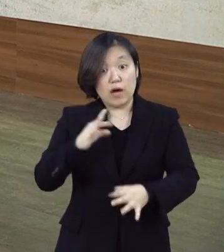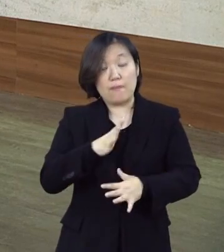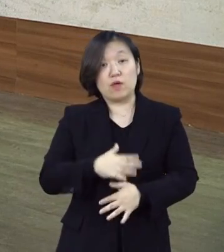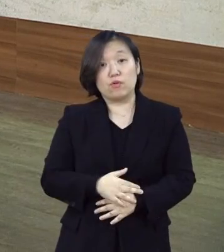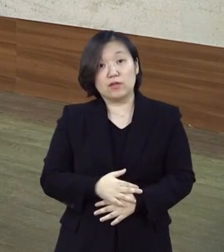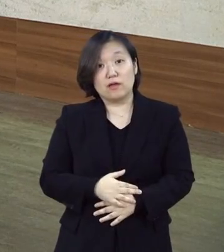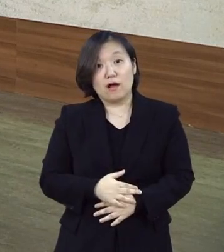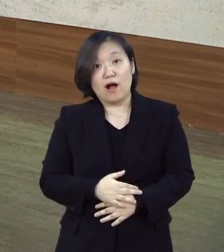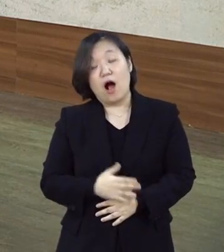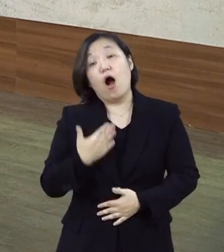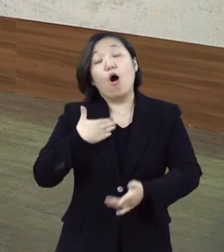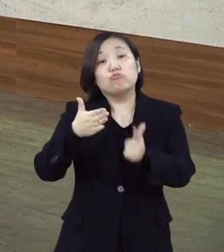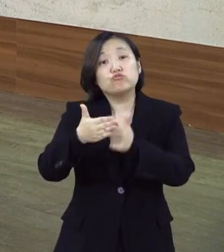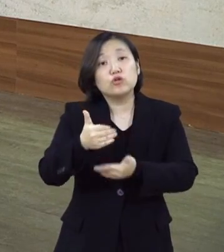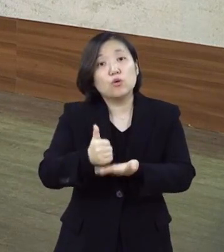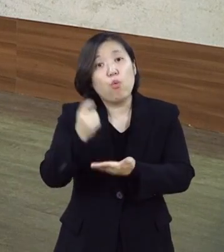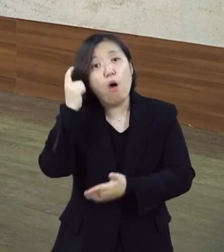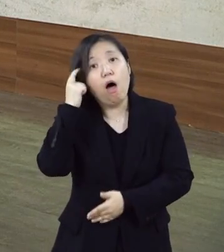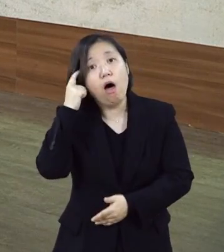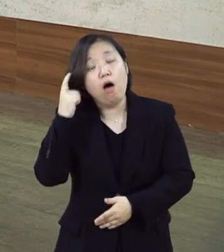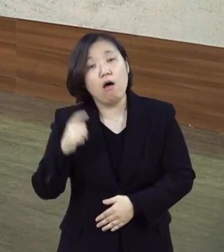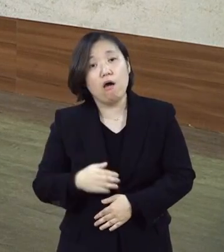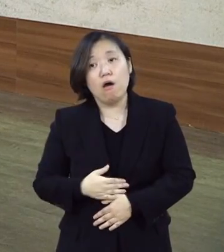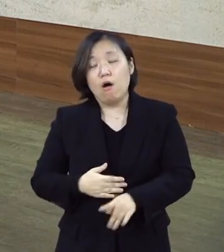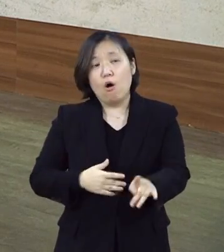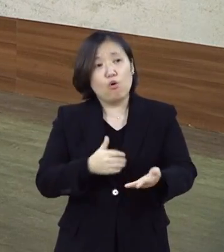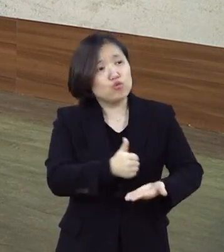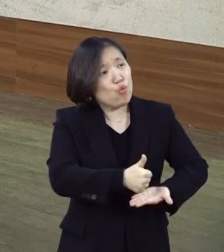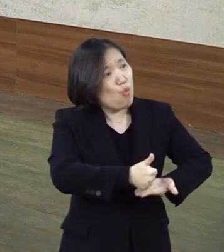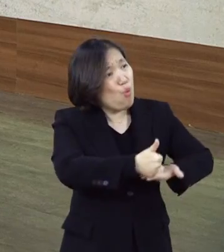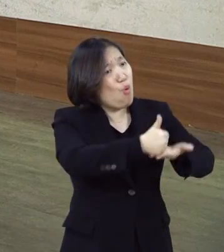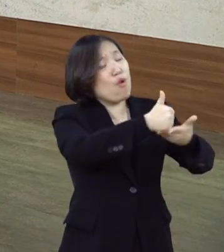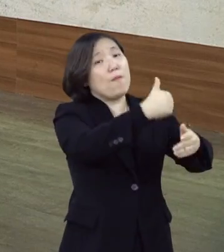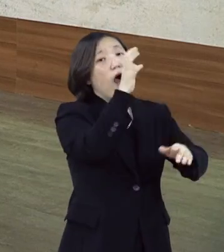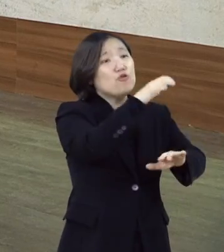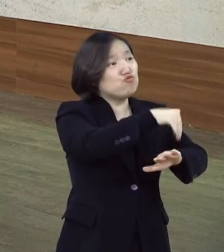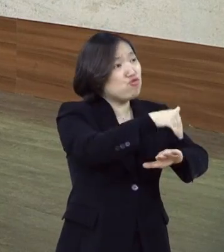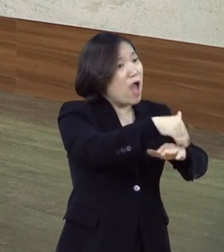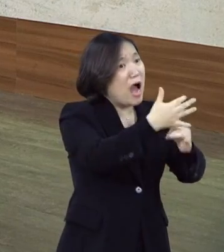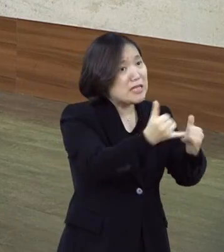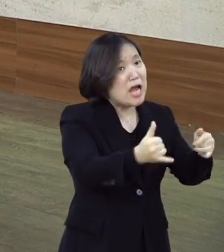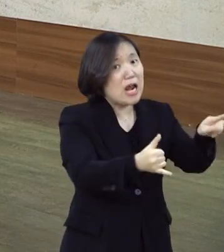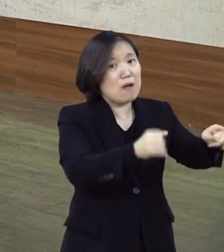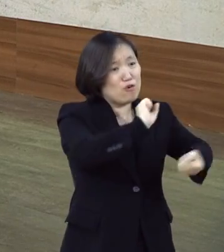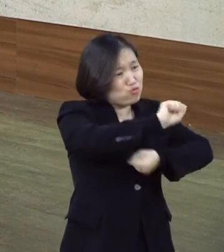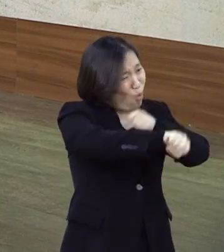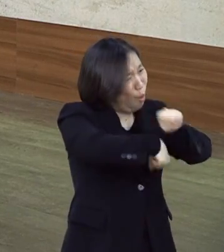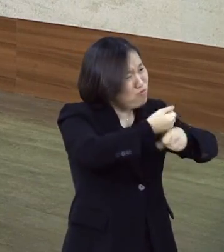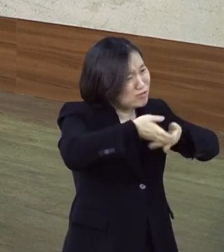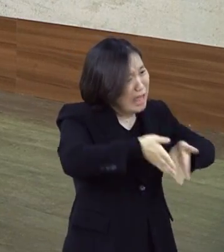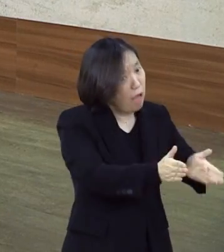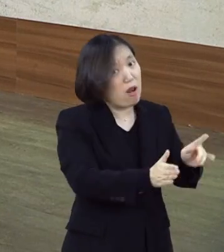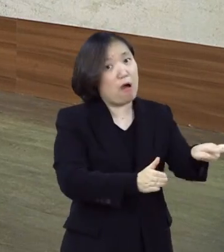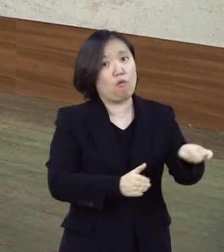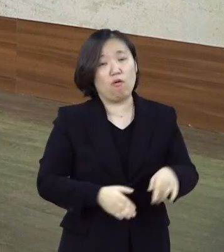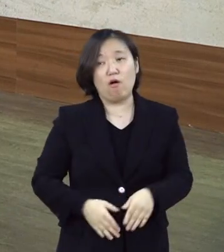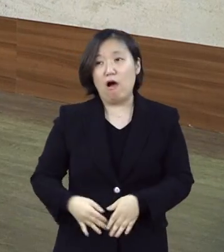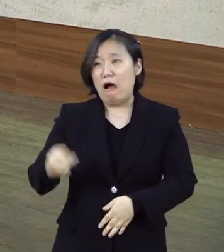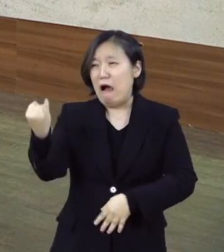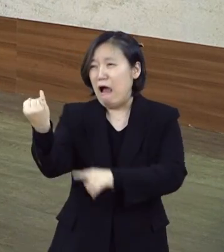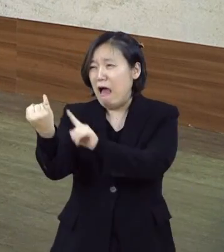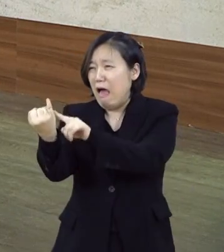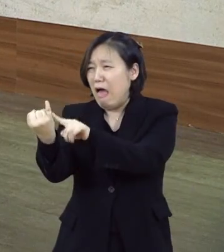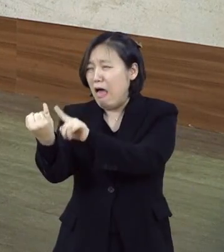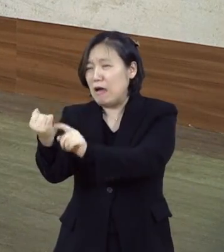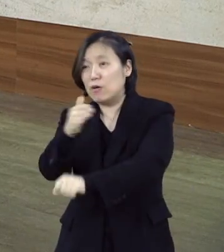부처님, 아니 왜 존경받던 종교인은 축생계에 떨어졌고 왜 사람들에게 손가락질